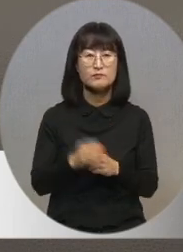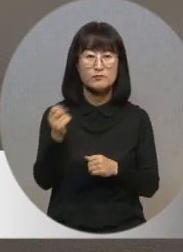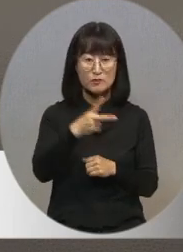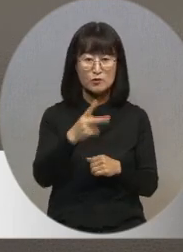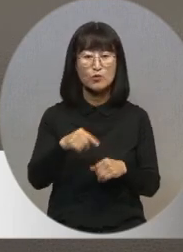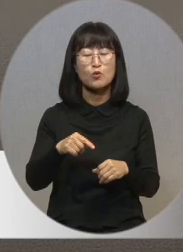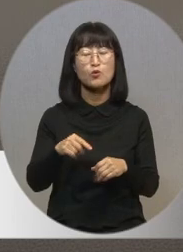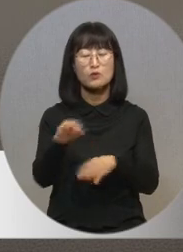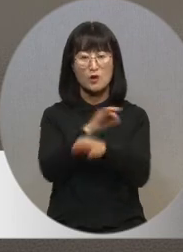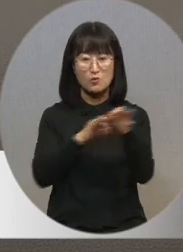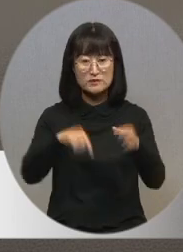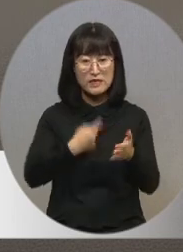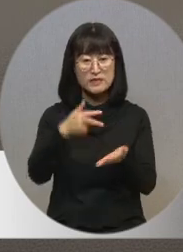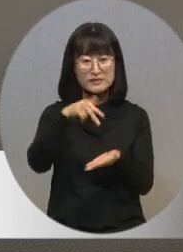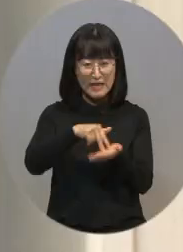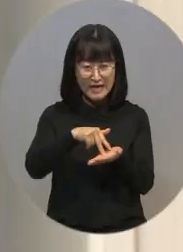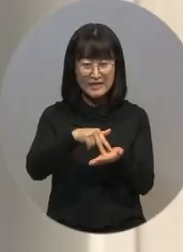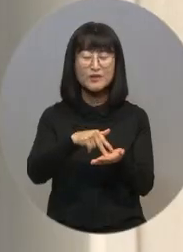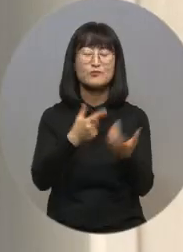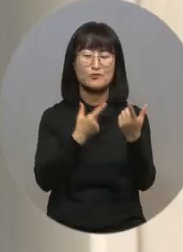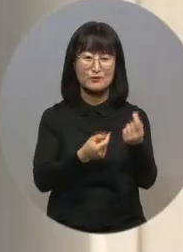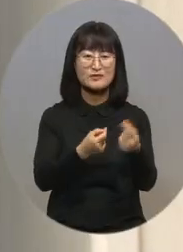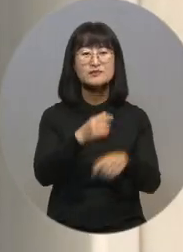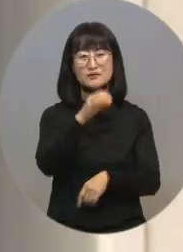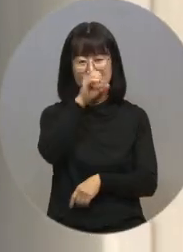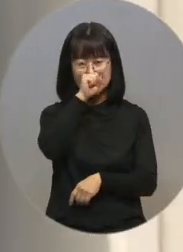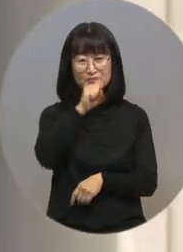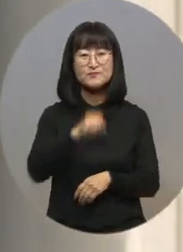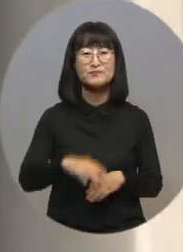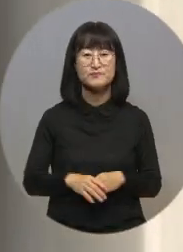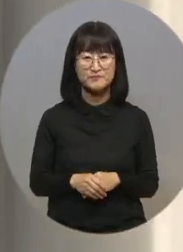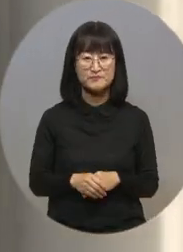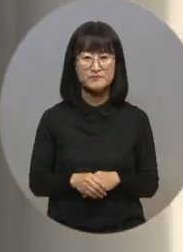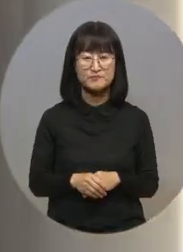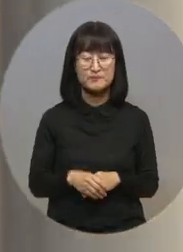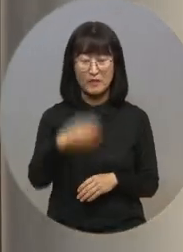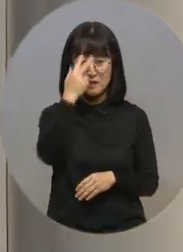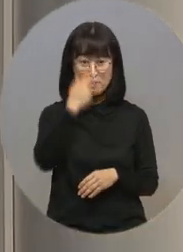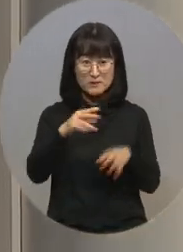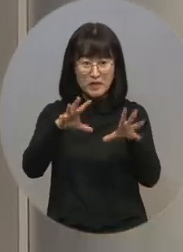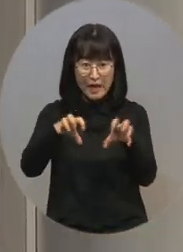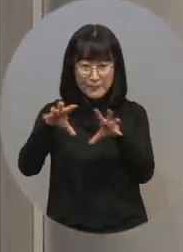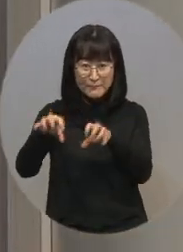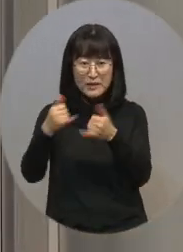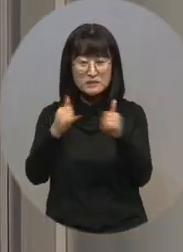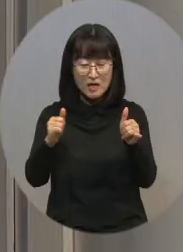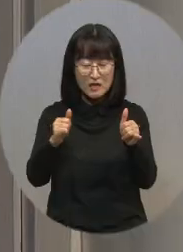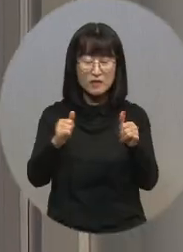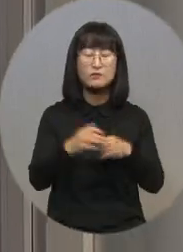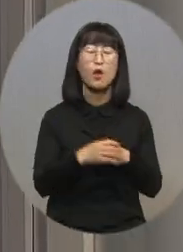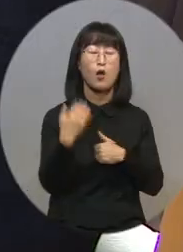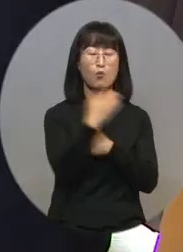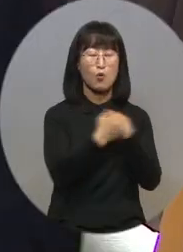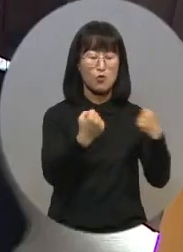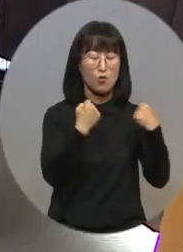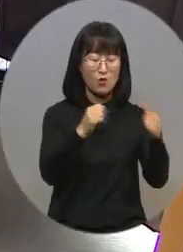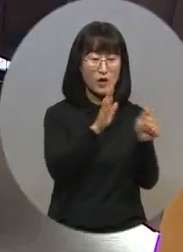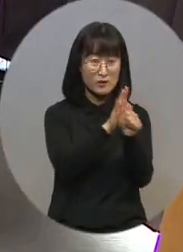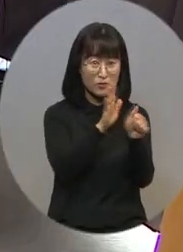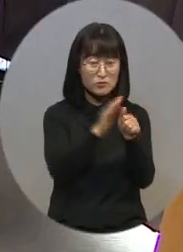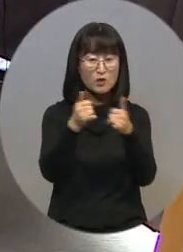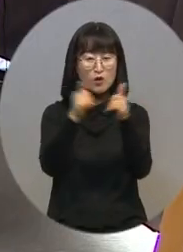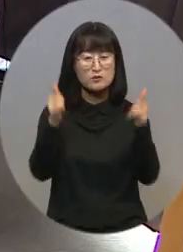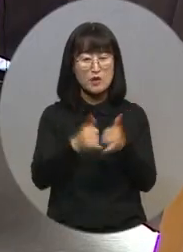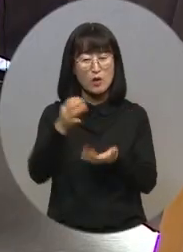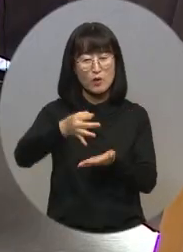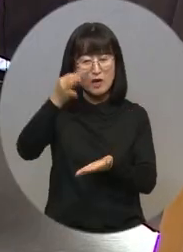더 경제적으로 자립을 했으면 좋겠습니다. 시각장애인 안마사들은 현대인의 건강관리를 도와 사회적으로도 큰